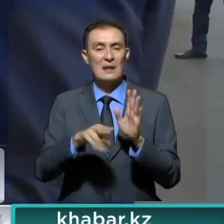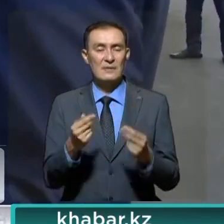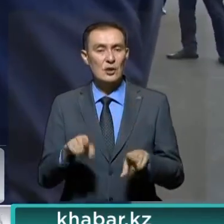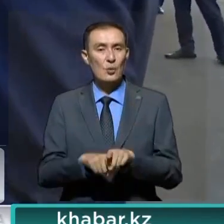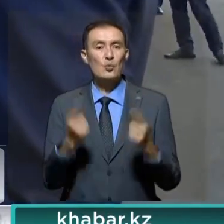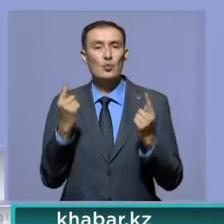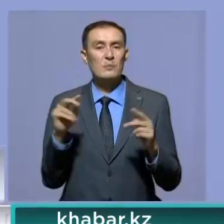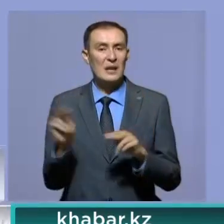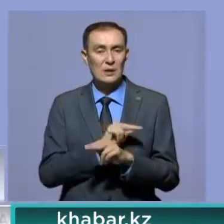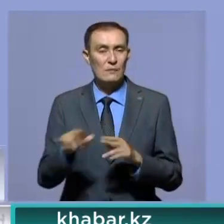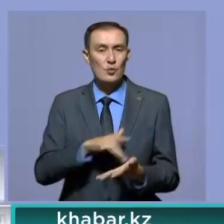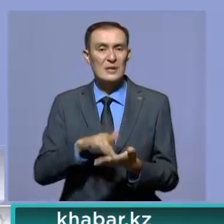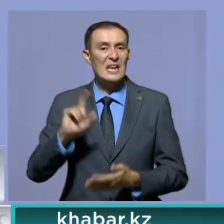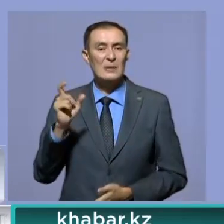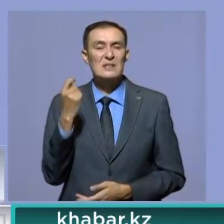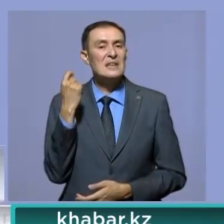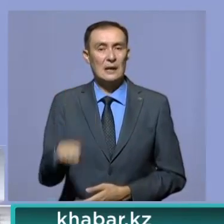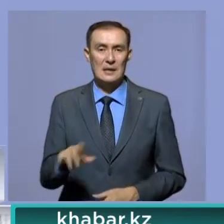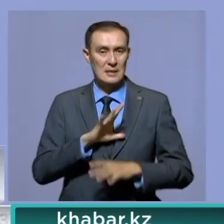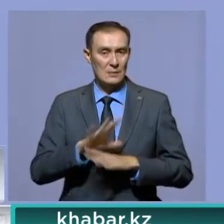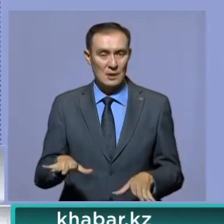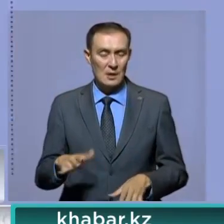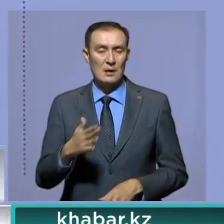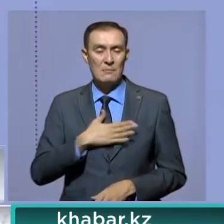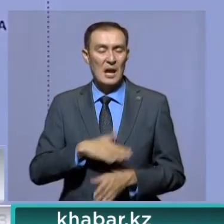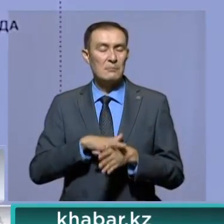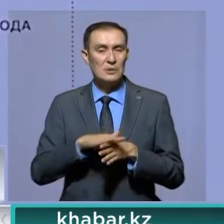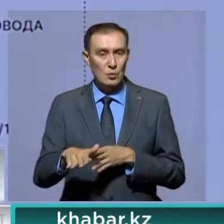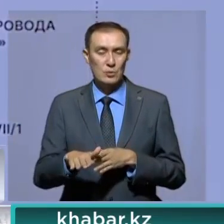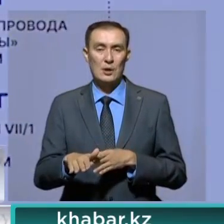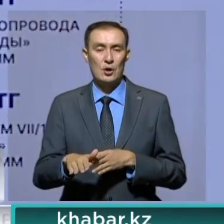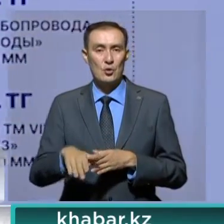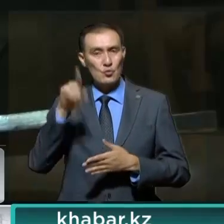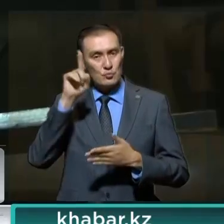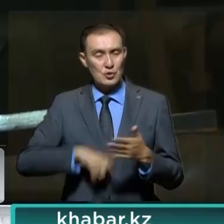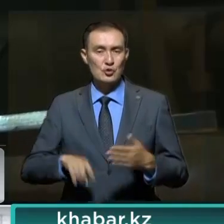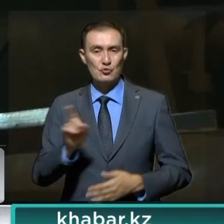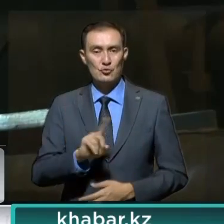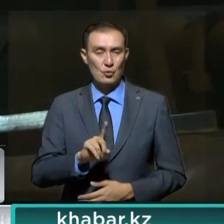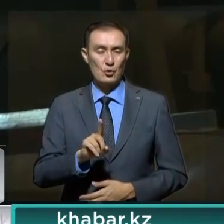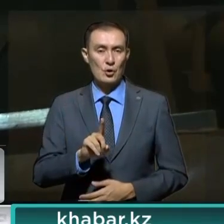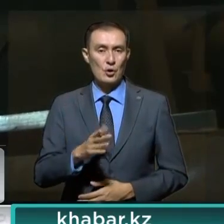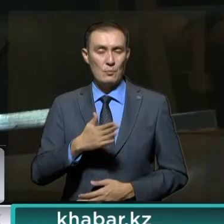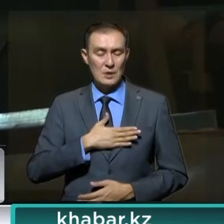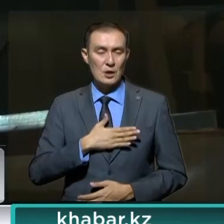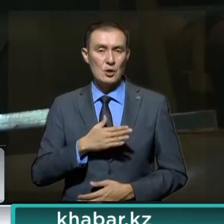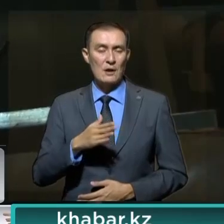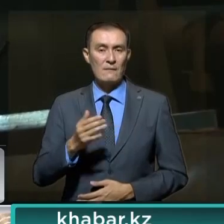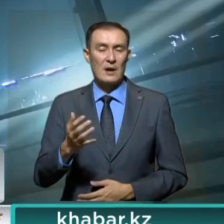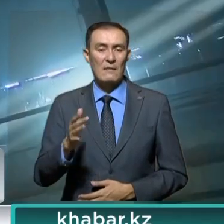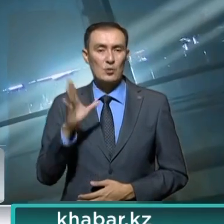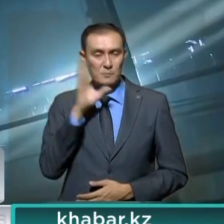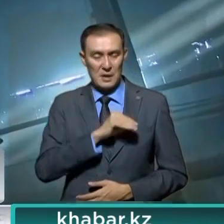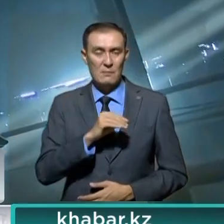Такой масштабной реконструкции в Экибастузе никогда не проводили. Мы абсолютно убеждены, уверены в том, что мы войдем в отопительный